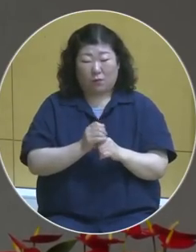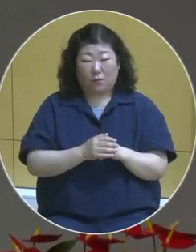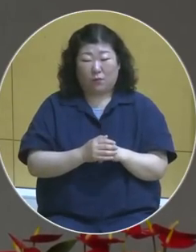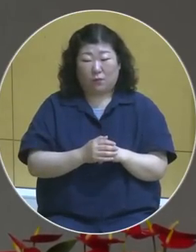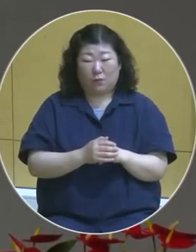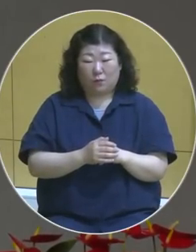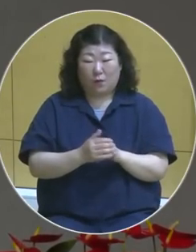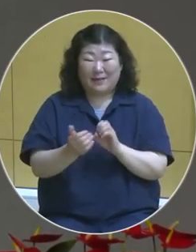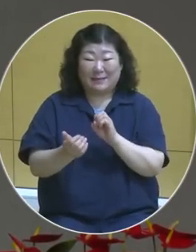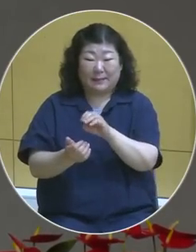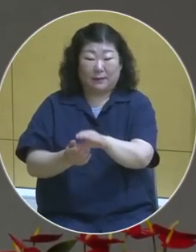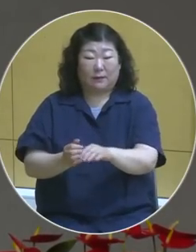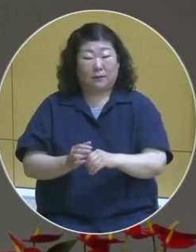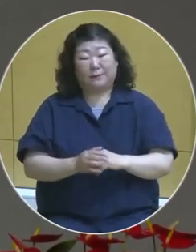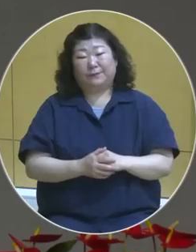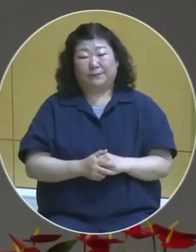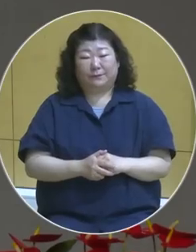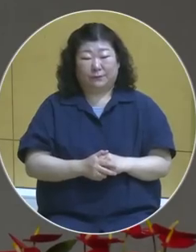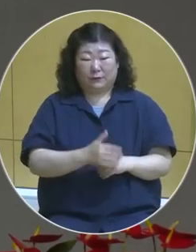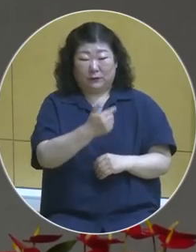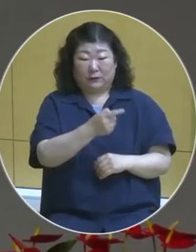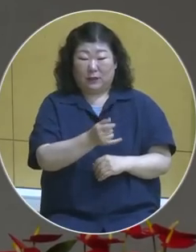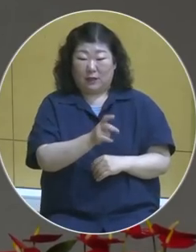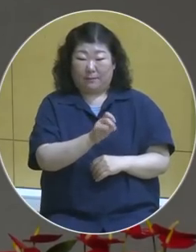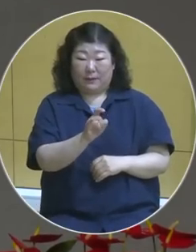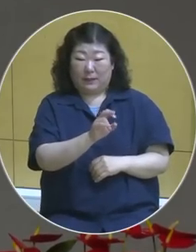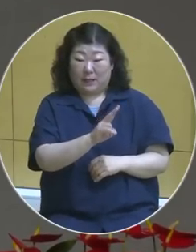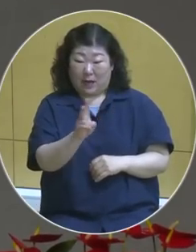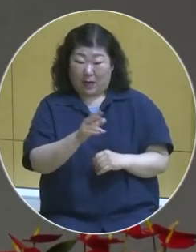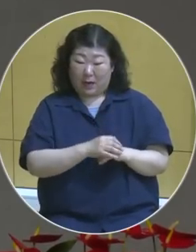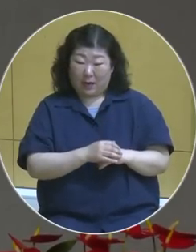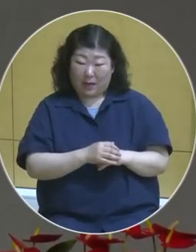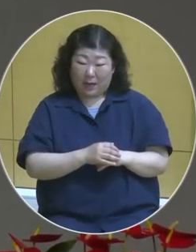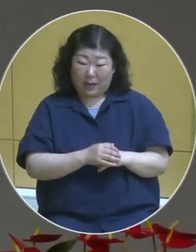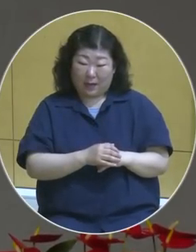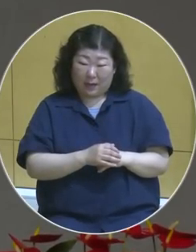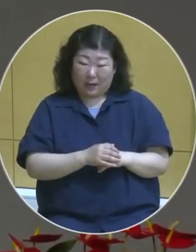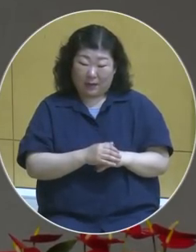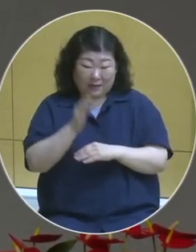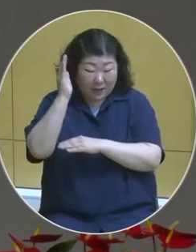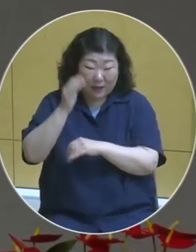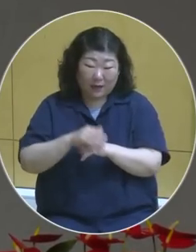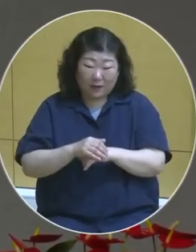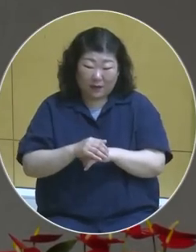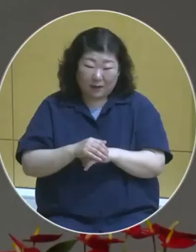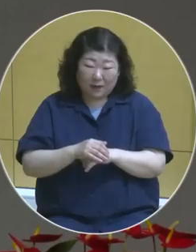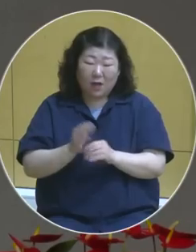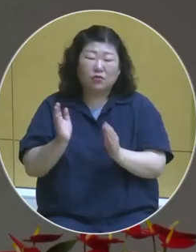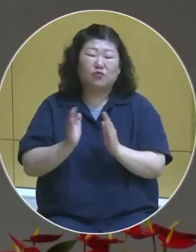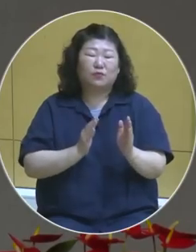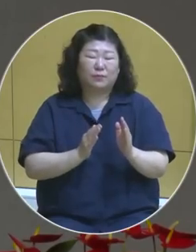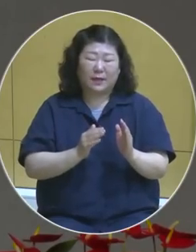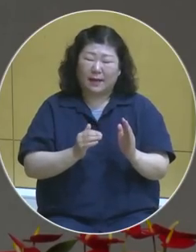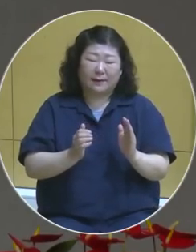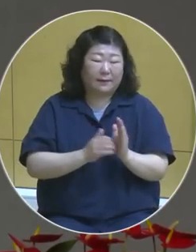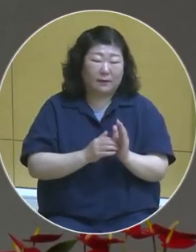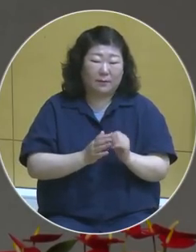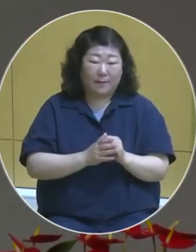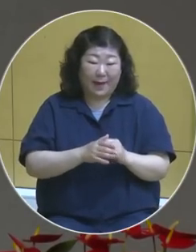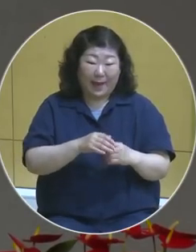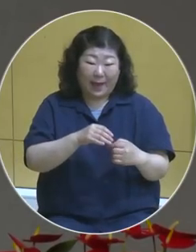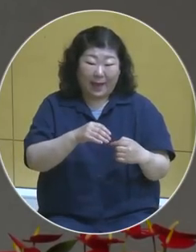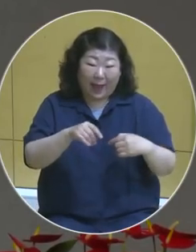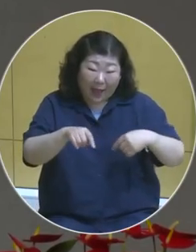얘기하는데 여러분, 느헤미야가 얘기하는 것이 완전히 철저히 준비된 겁니다. 행정적인 조치를 어떻게 해달라는